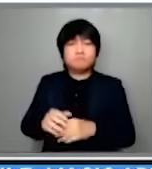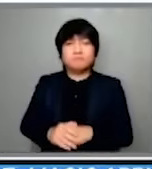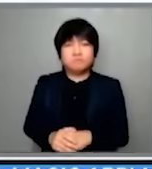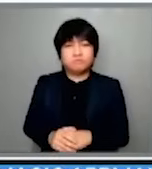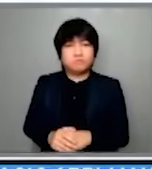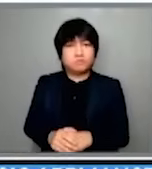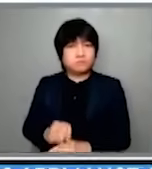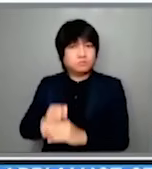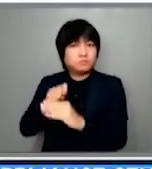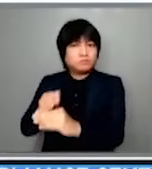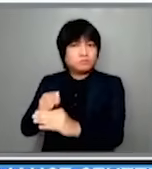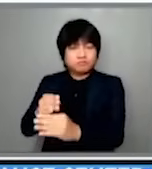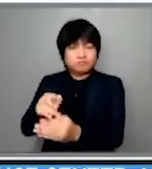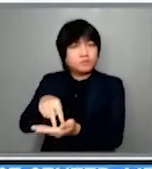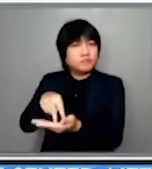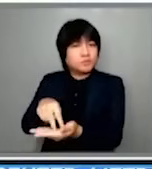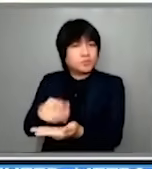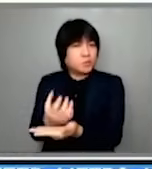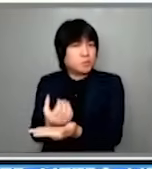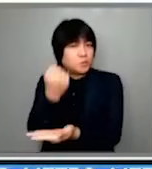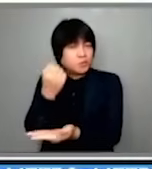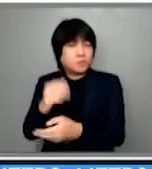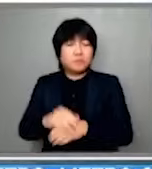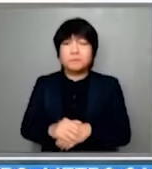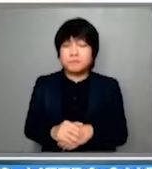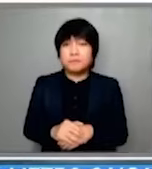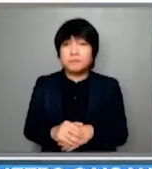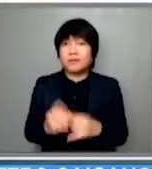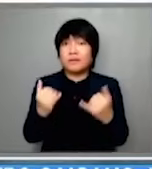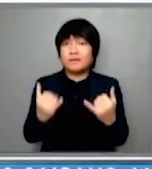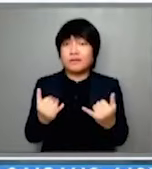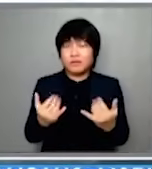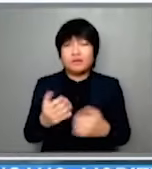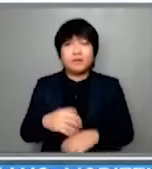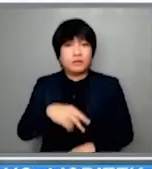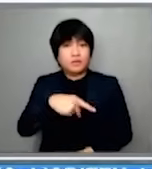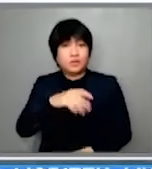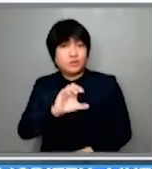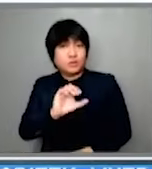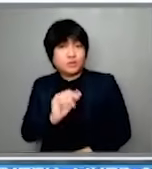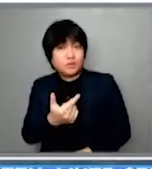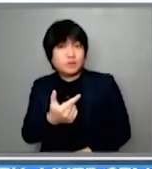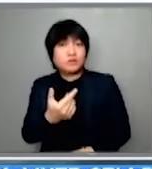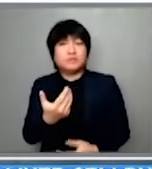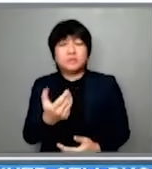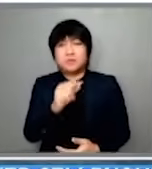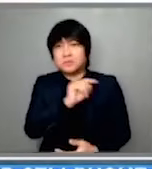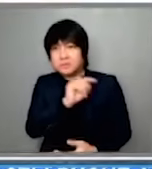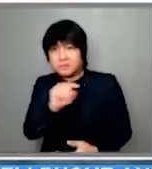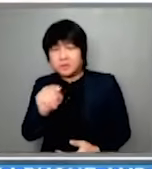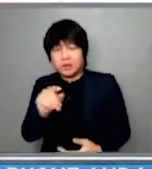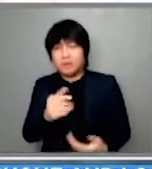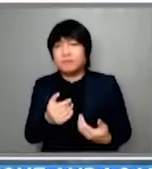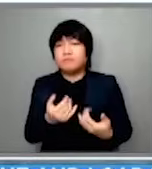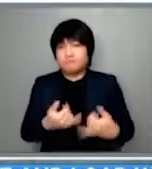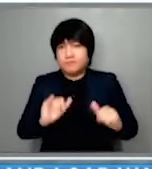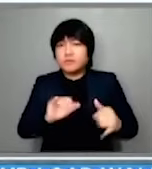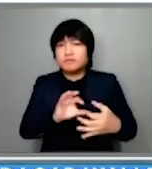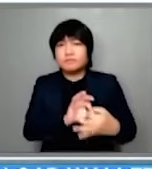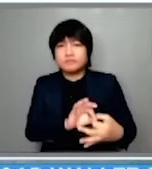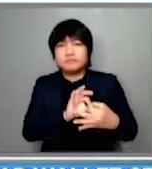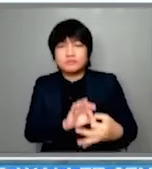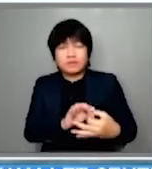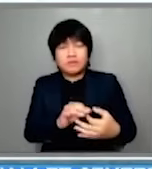yan gagawin. Nakikipag-ugnayan daw sila sa Philippine Coast Guard, Bureau of Fisheries and Aquatic Resources, at maging sa mga Pilipino